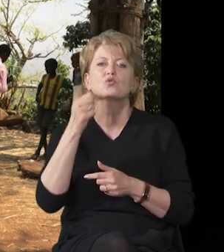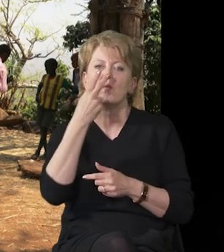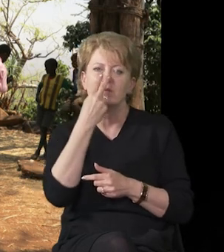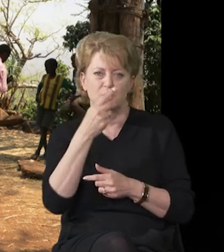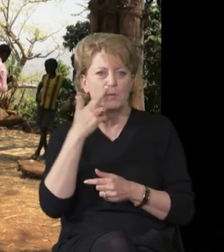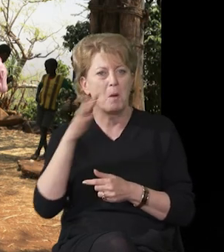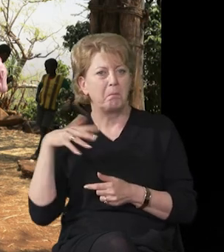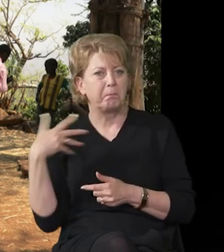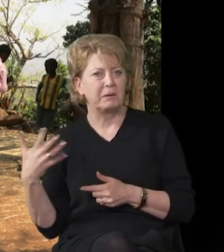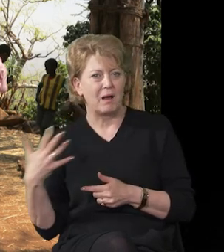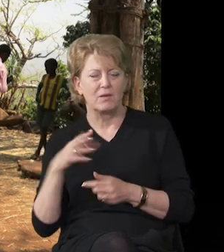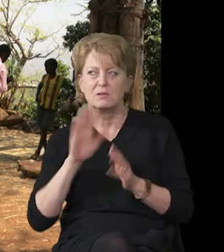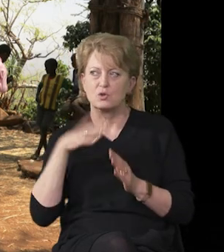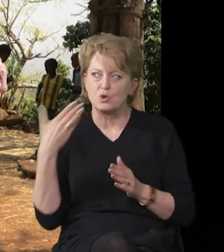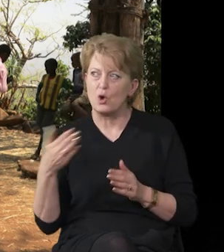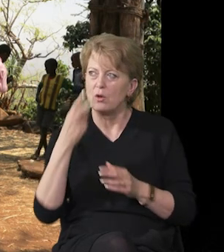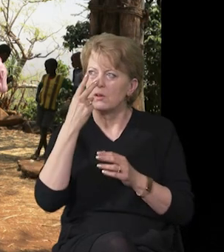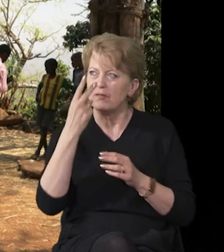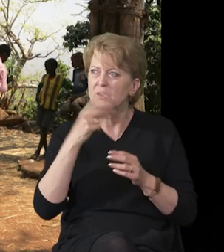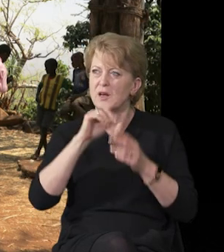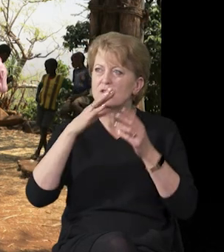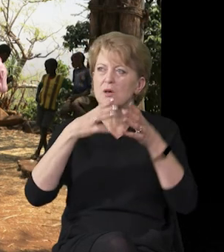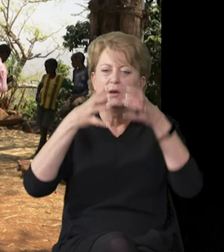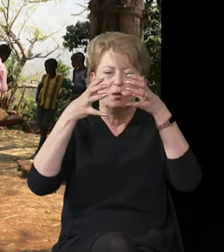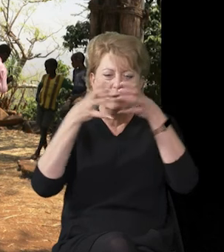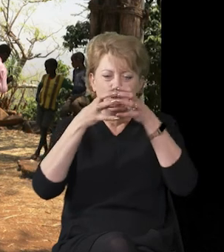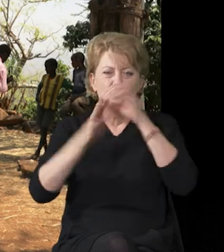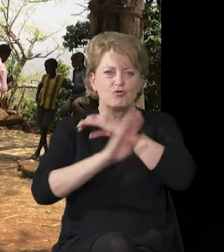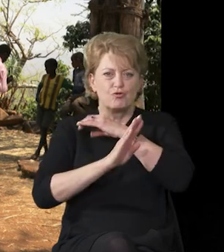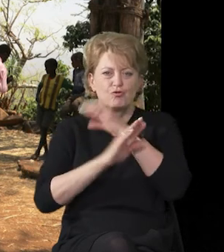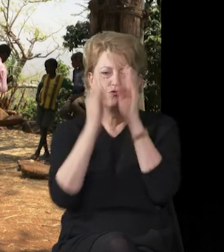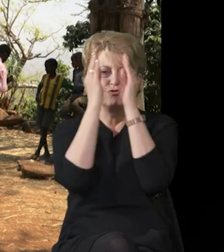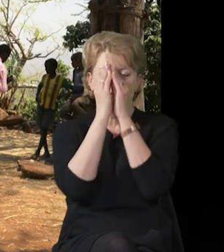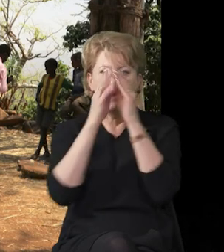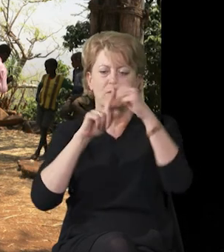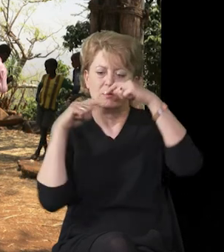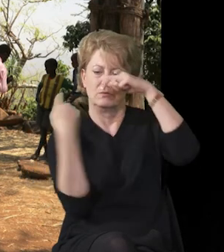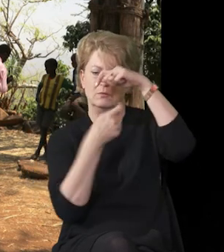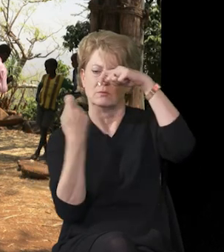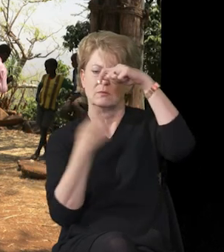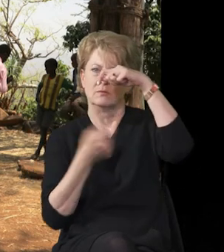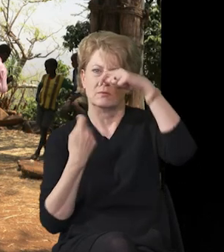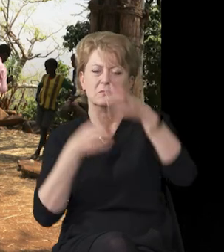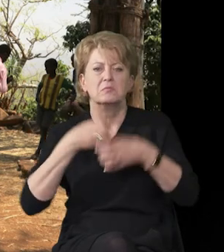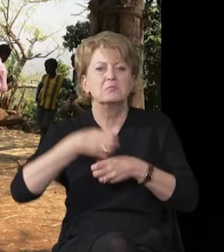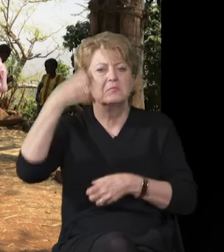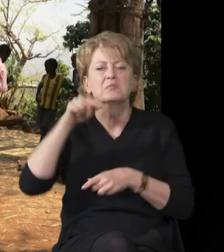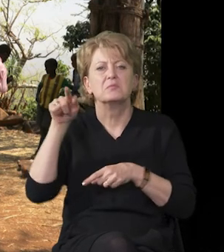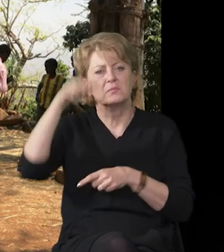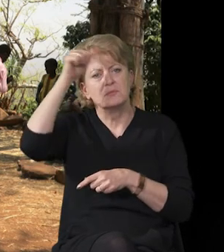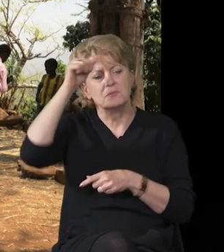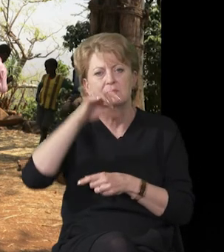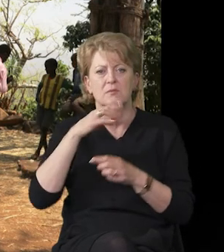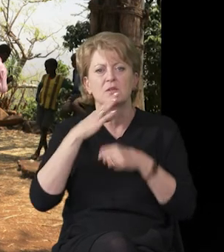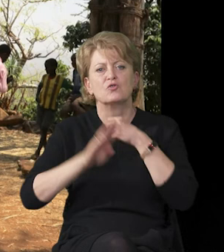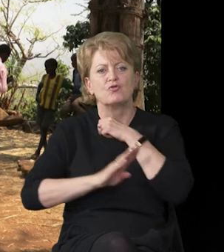okorowane, złączone linami, powiązane linami, to są tak zwane drzewa generacyjne. I takie drzewo dostawia